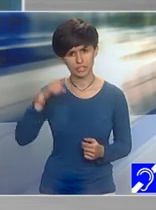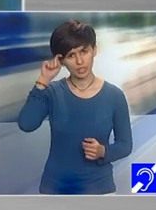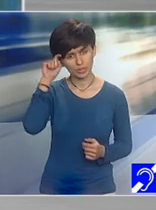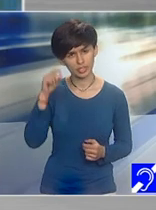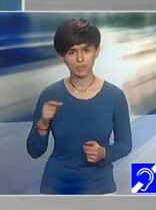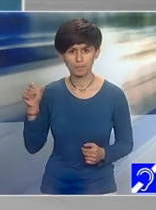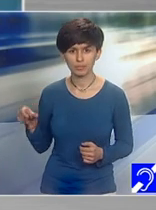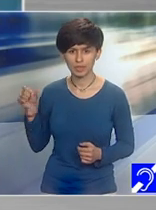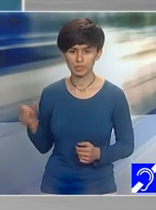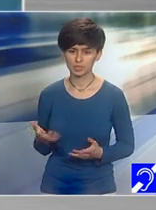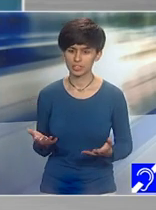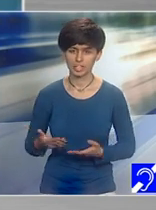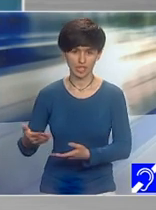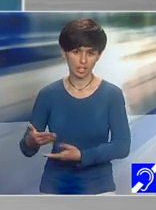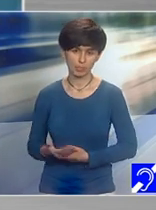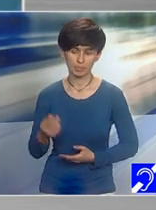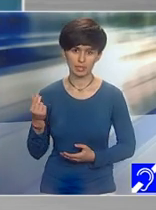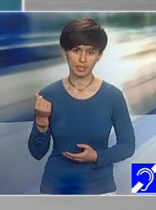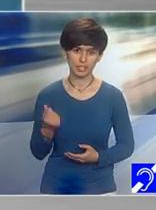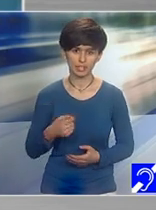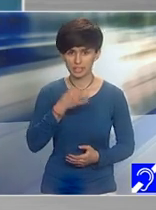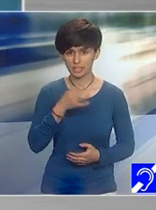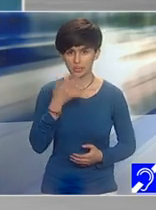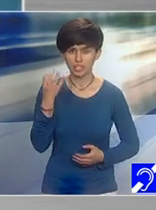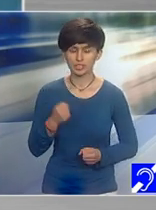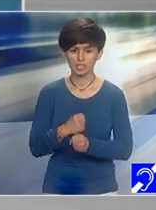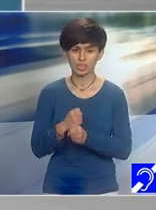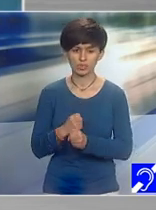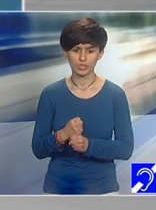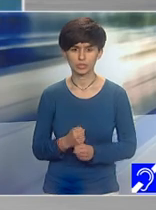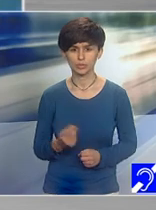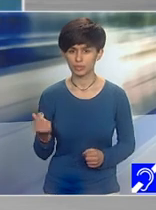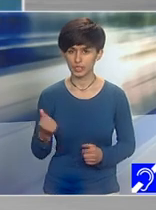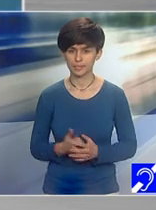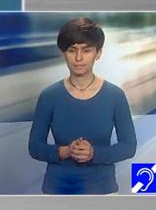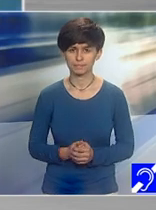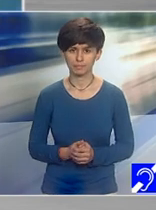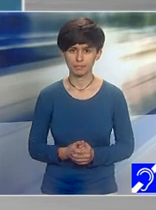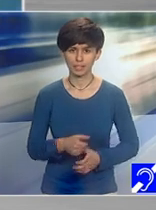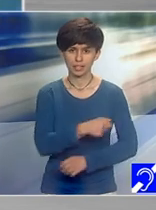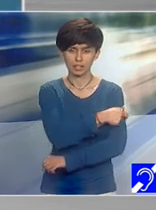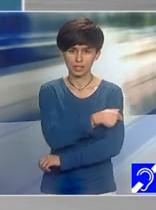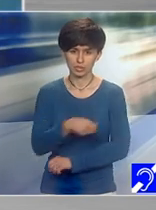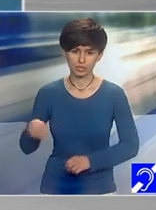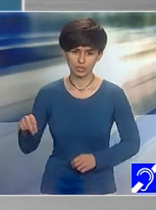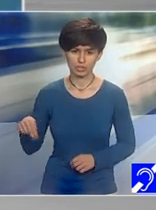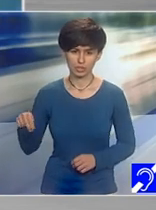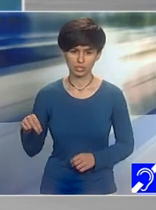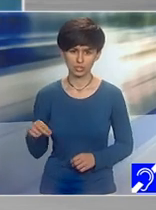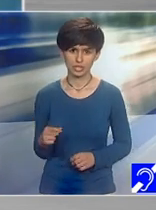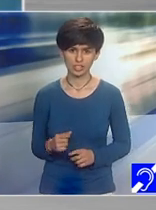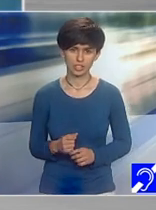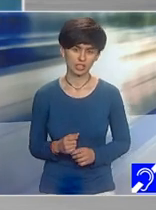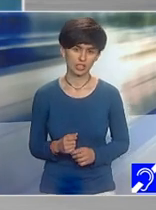bani să ne spună ce au făcut pentru acei bani. Fiindcă e vorba de Consiliul Județean, nu avem treabă cu persoanele respective, ci cu